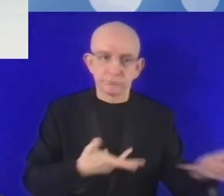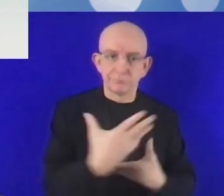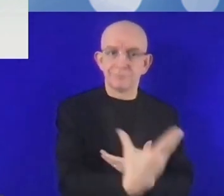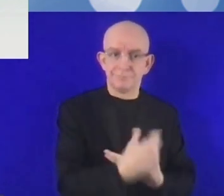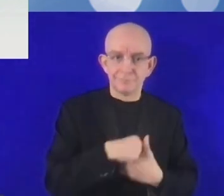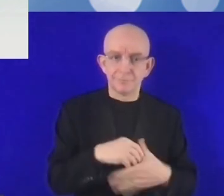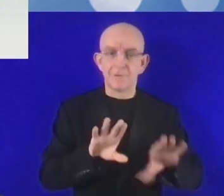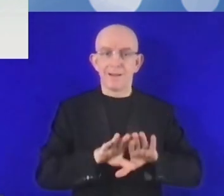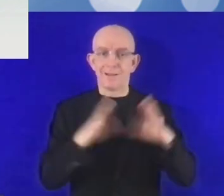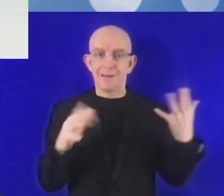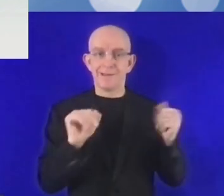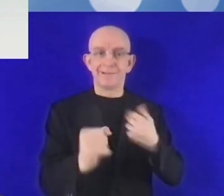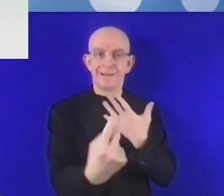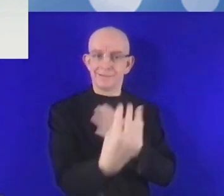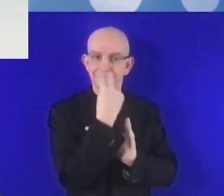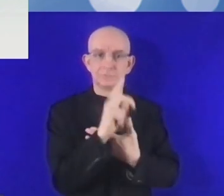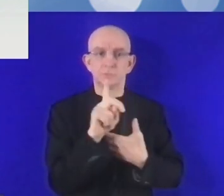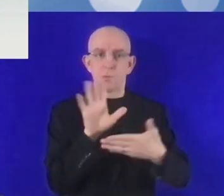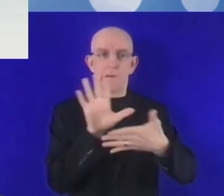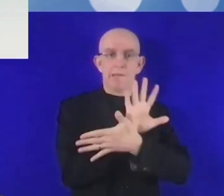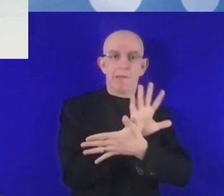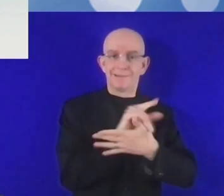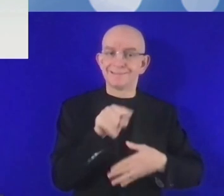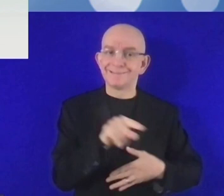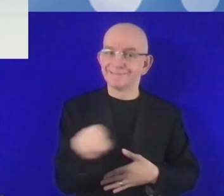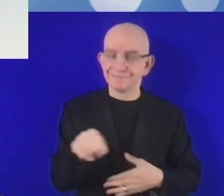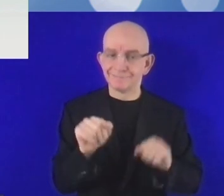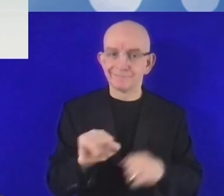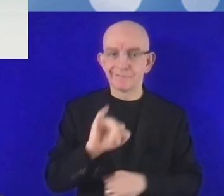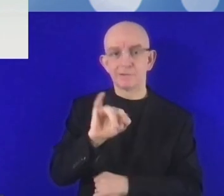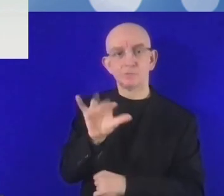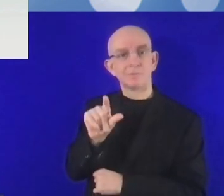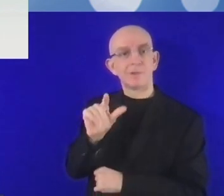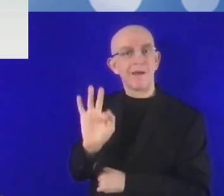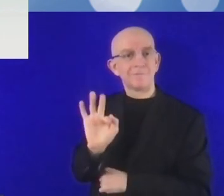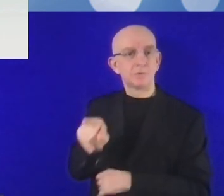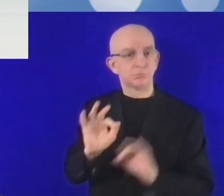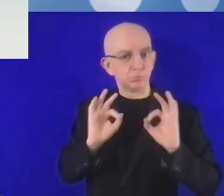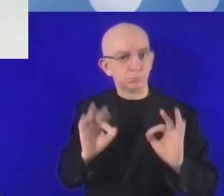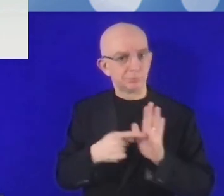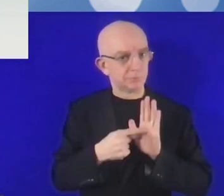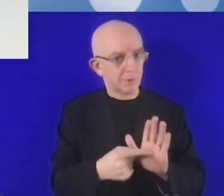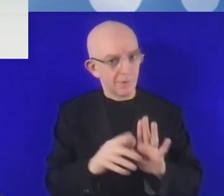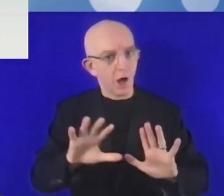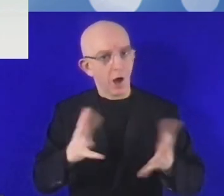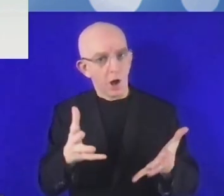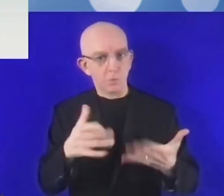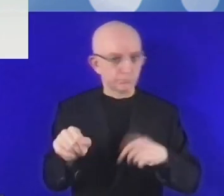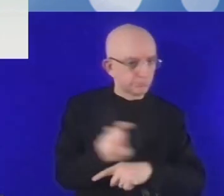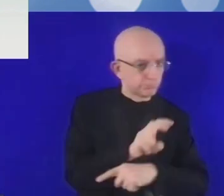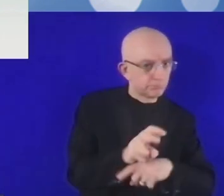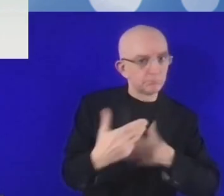个 IGF 它也是不断的发展，不断的想答应发展世界